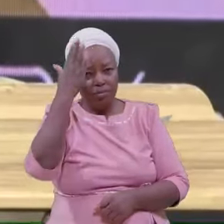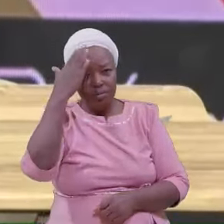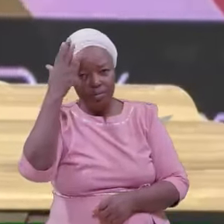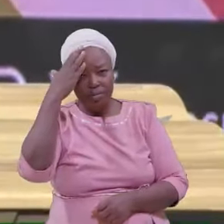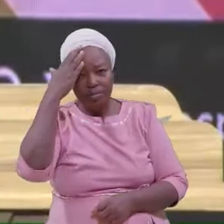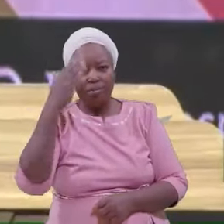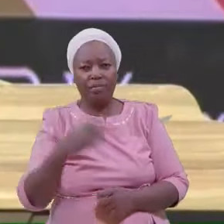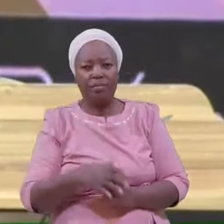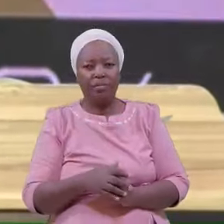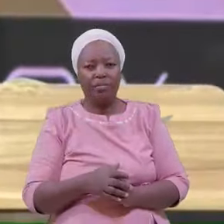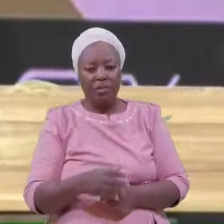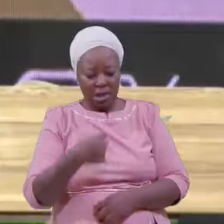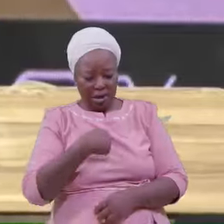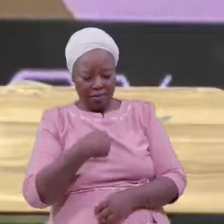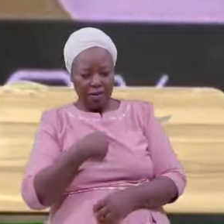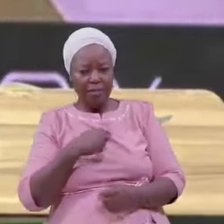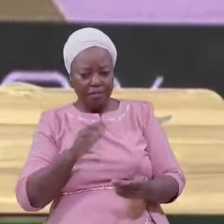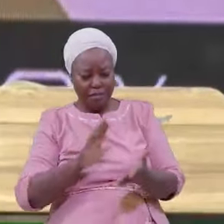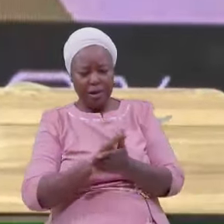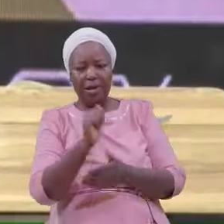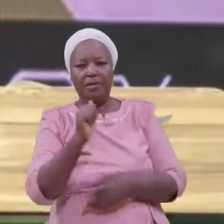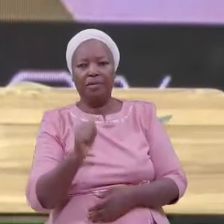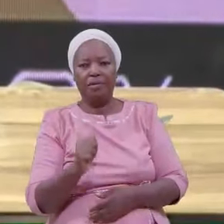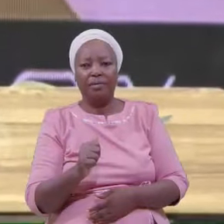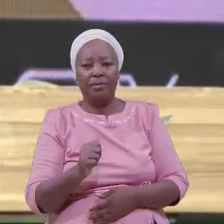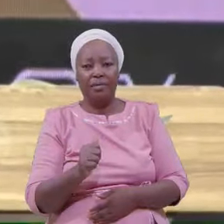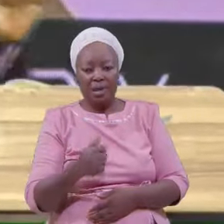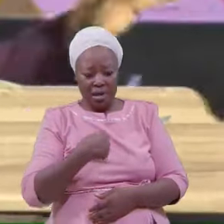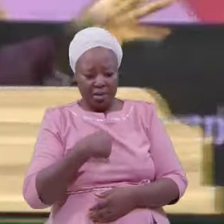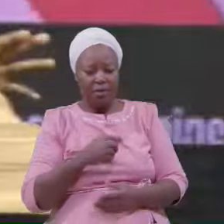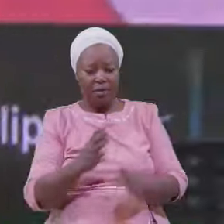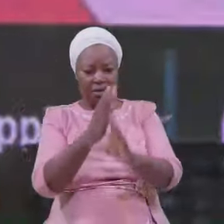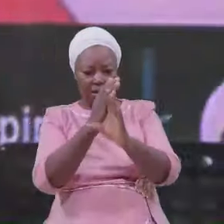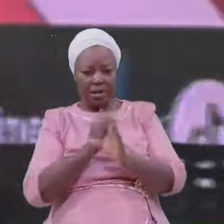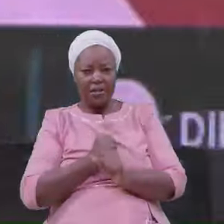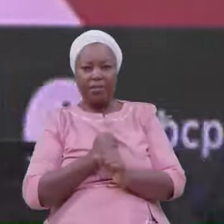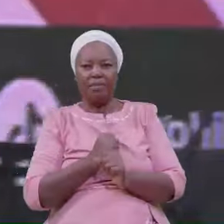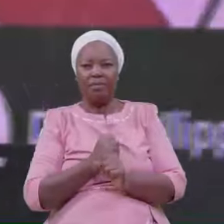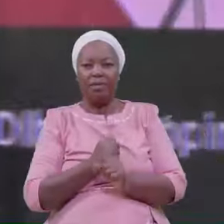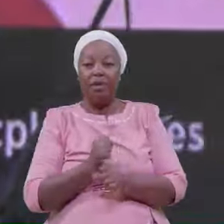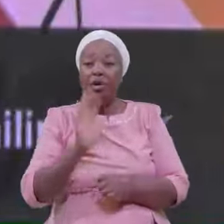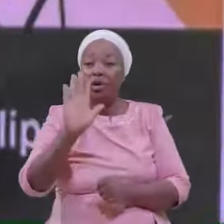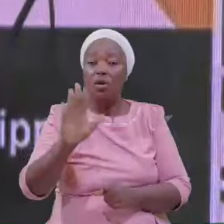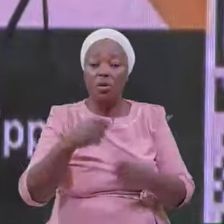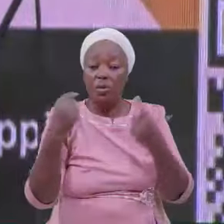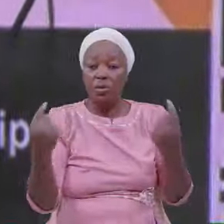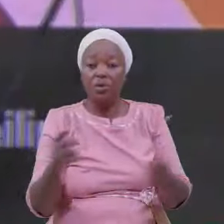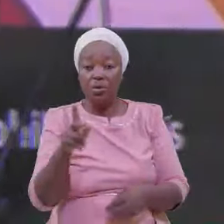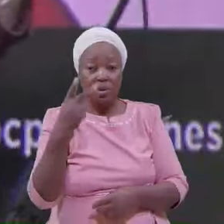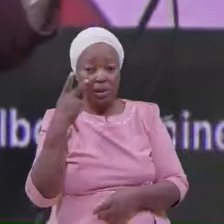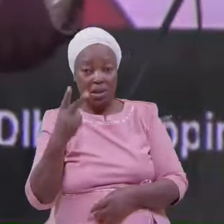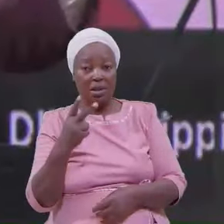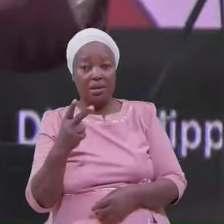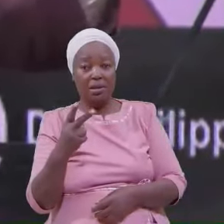I believe. Naniniwala ako. I receive. Tinatanggap ko. You have seen, salvation is for you.